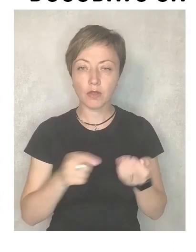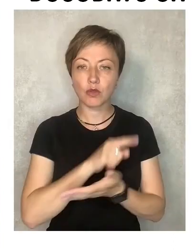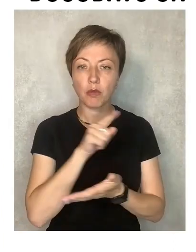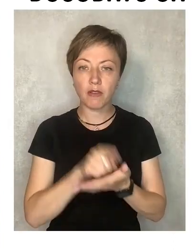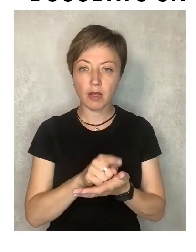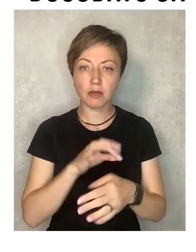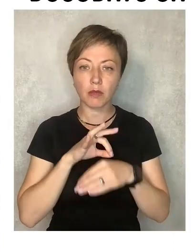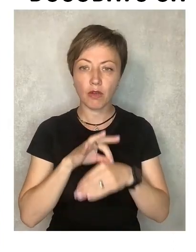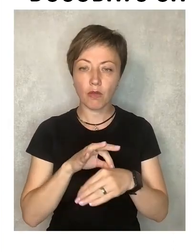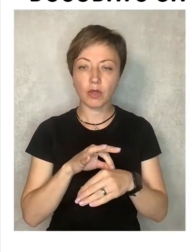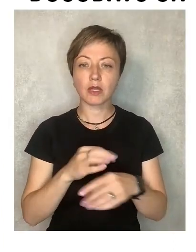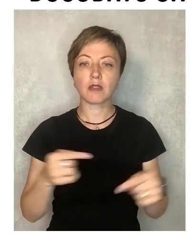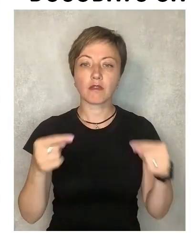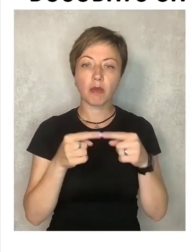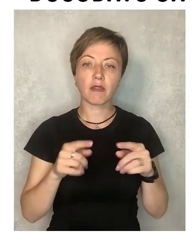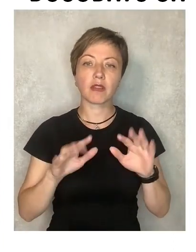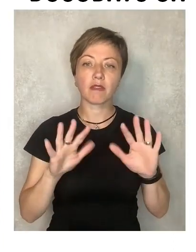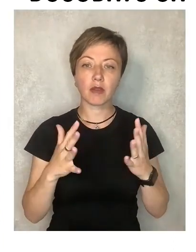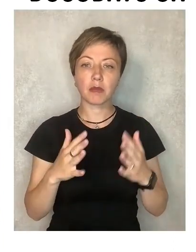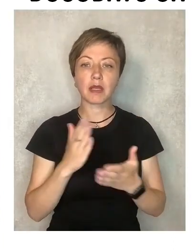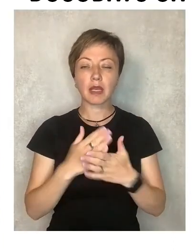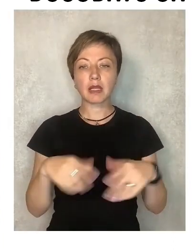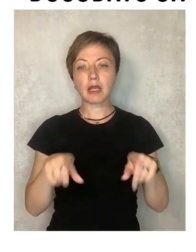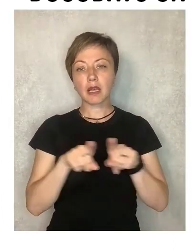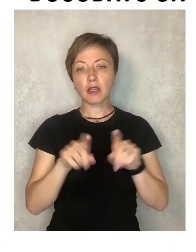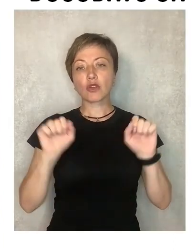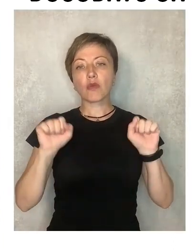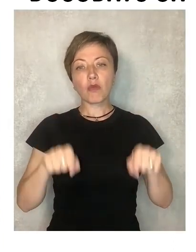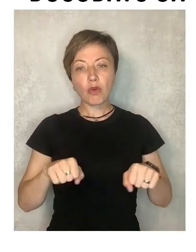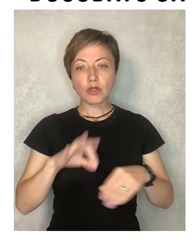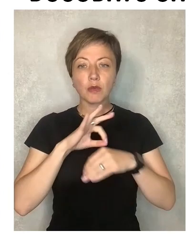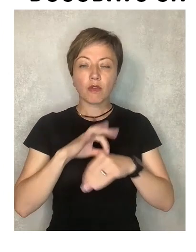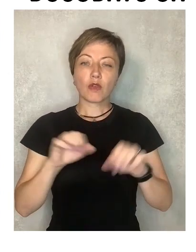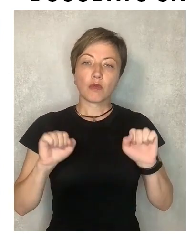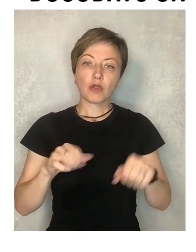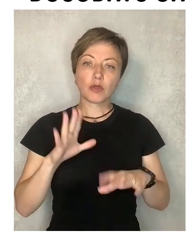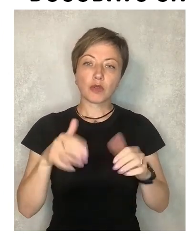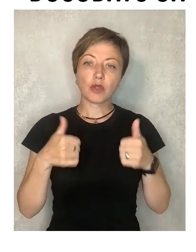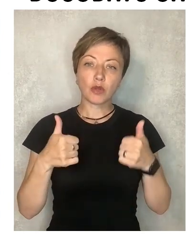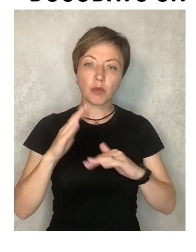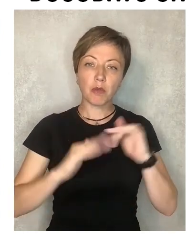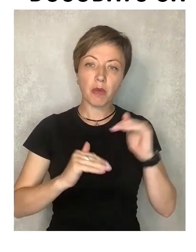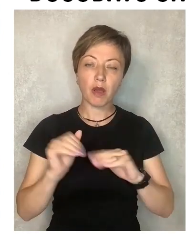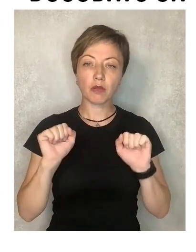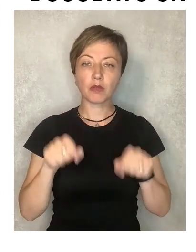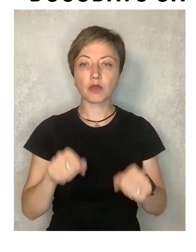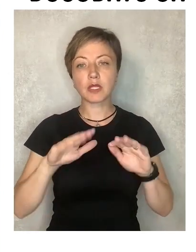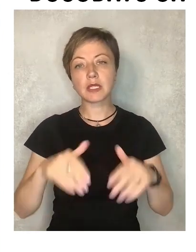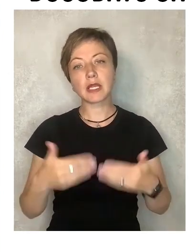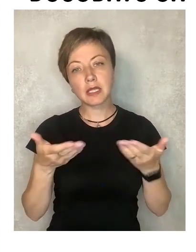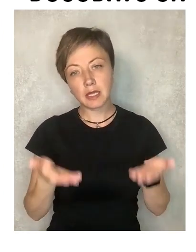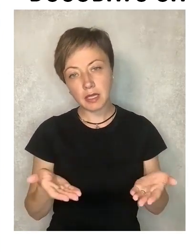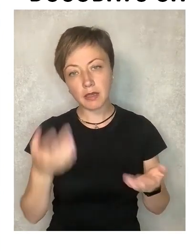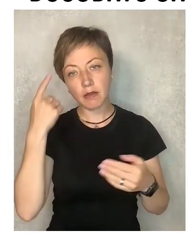в певних випадках. І є такі, які там можуть проводитись, може бути доброю практикою, може бути за ініціативою